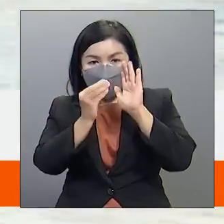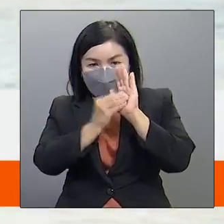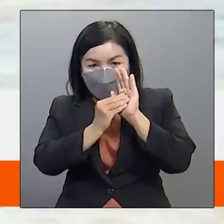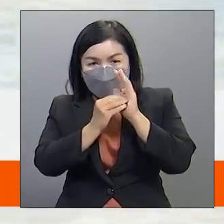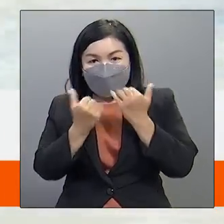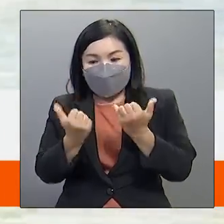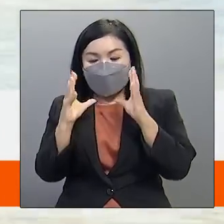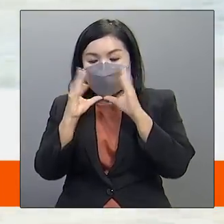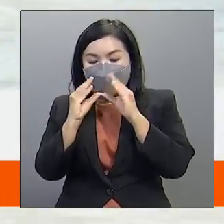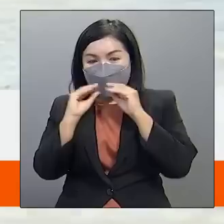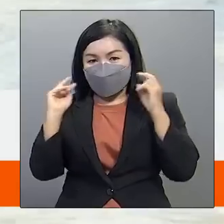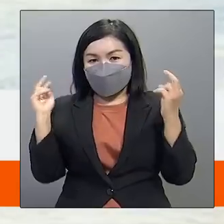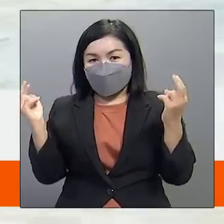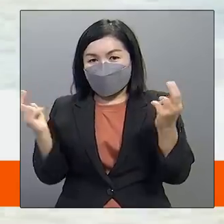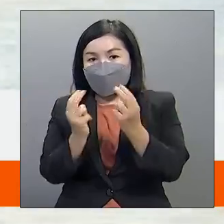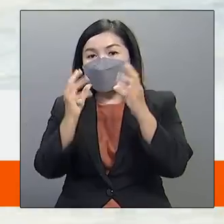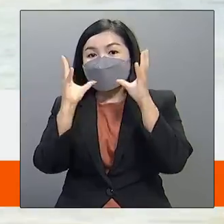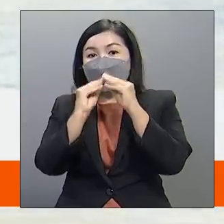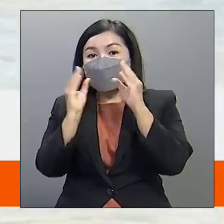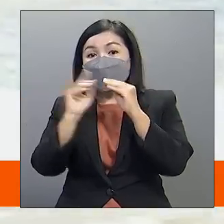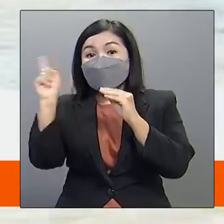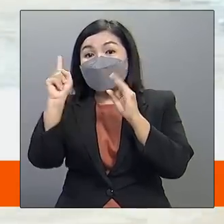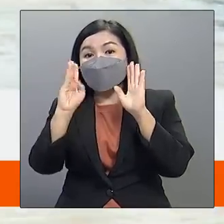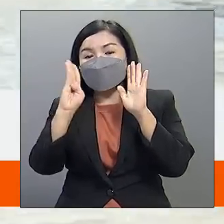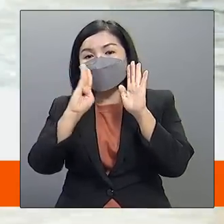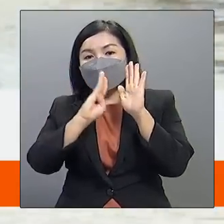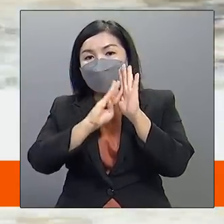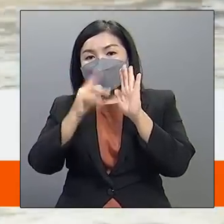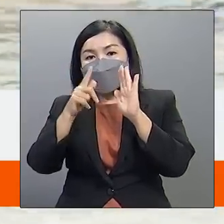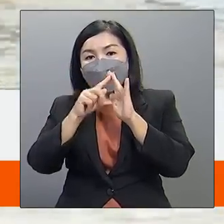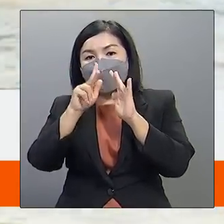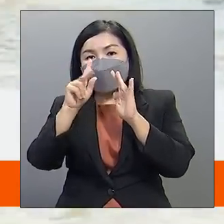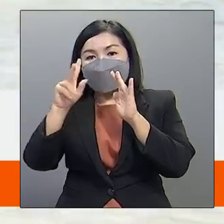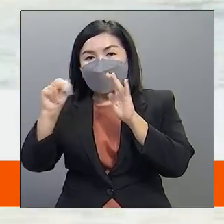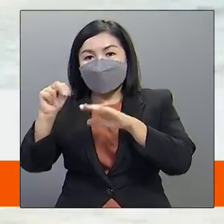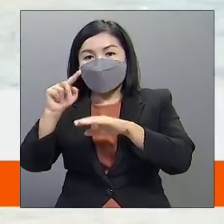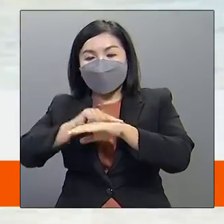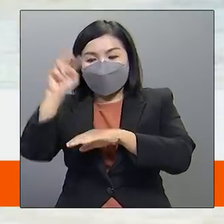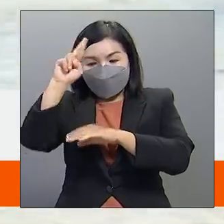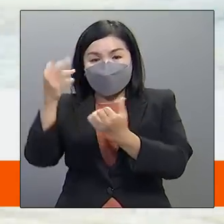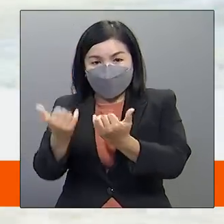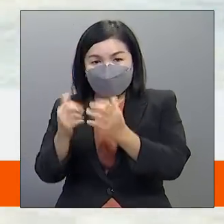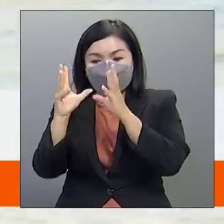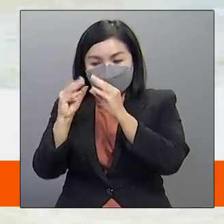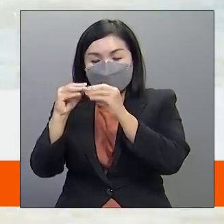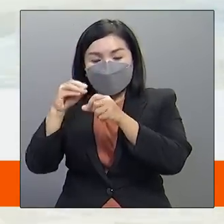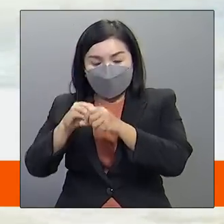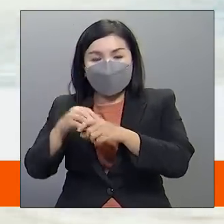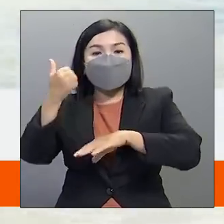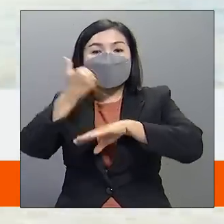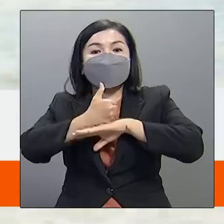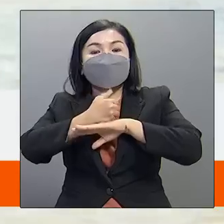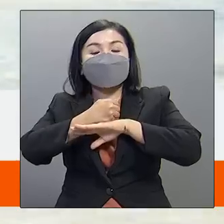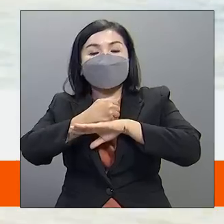การประชุมสัญจรอยู่ที่เขตบางเขนด้วยค่ะเพิ่งเสร็จสิ้นไปเมื่อช่วงประมาณเที่ยงที่ผ่านมาผู้ว่ากทมยอมรับนะคะว่าตอน